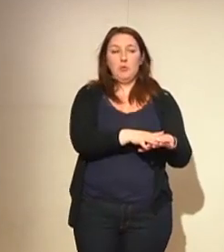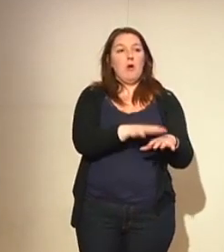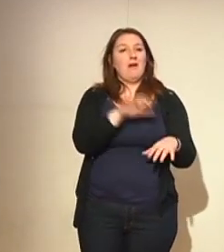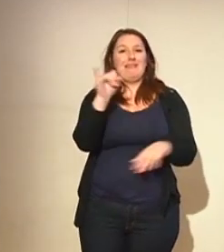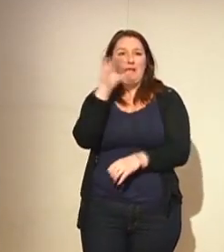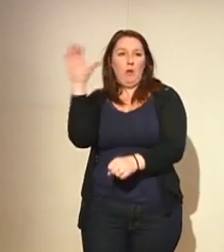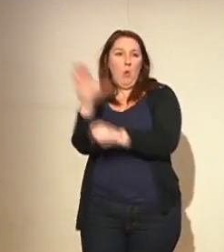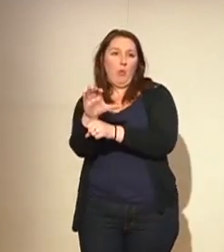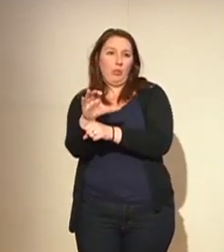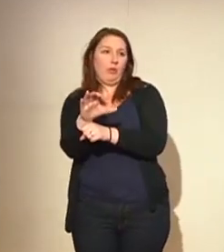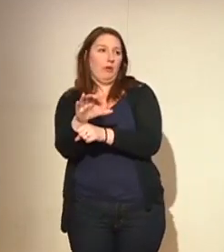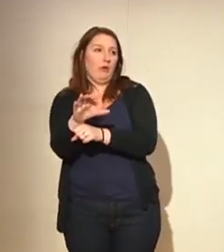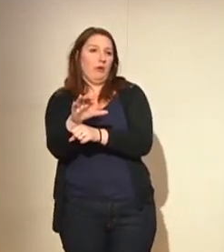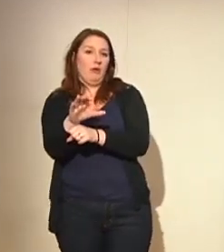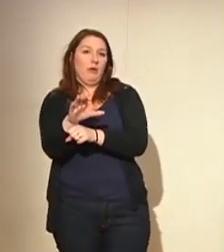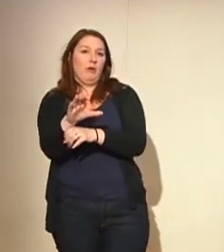est